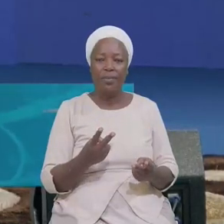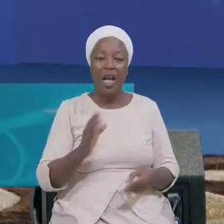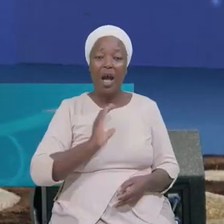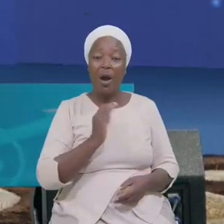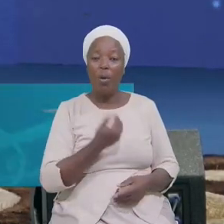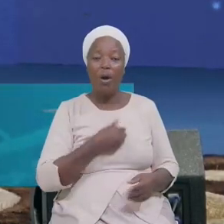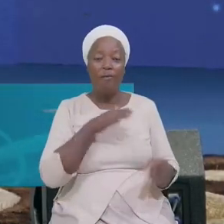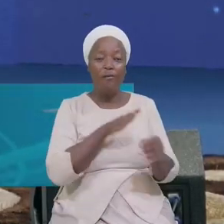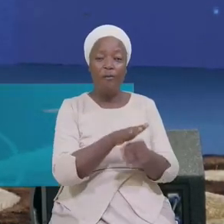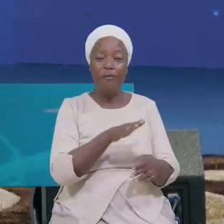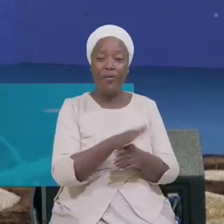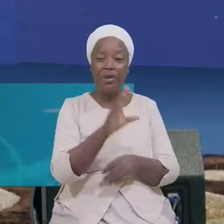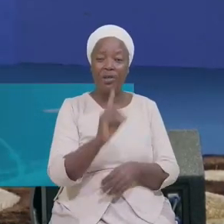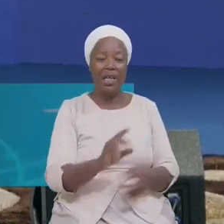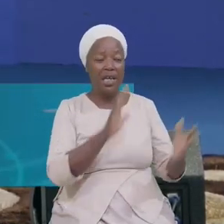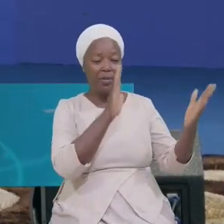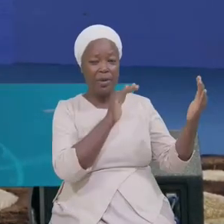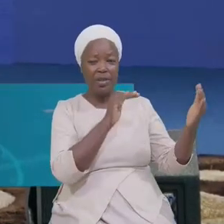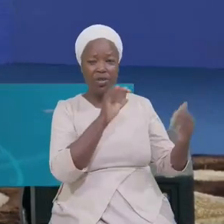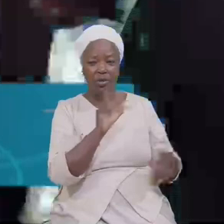Nos espérances comblées